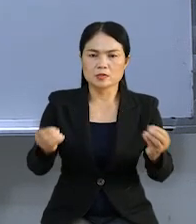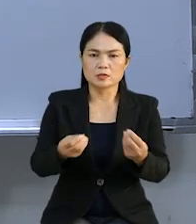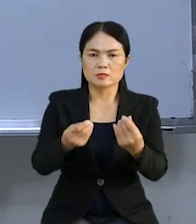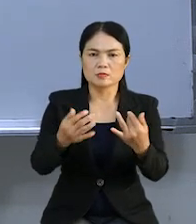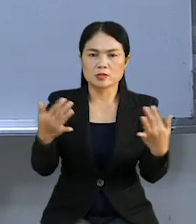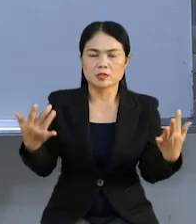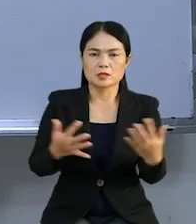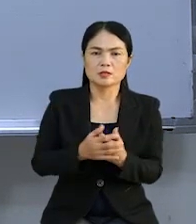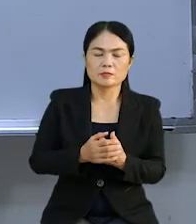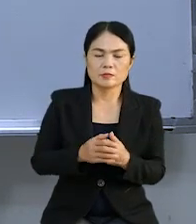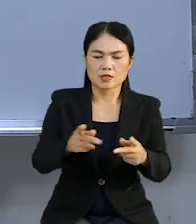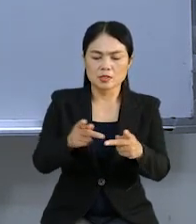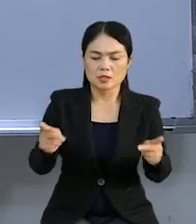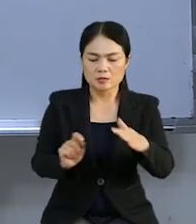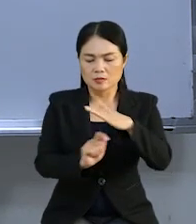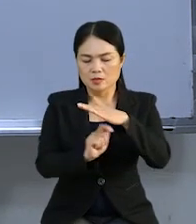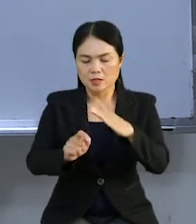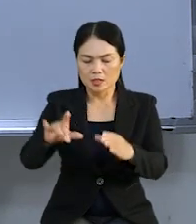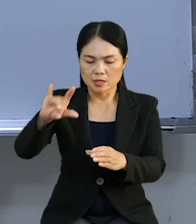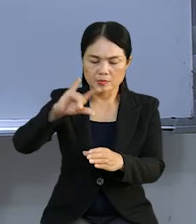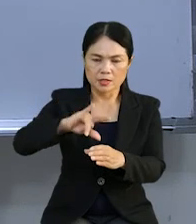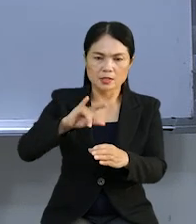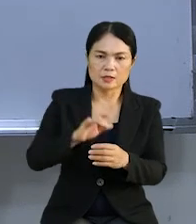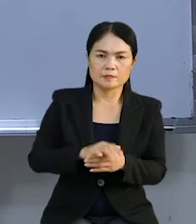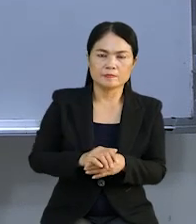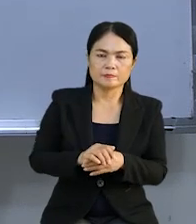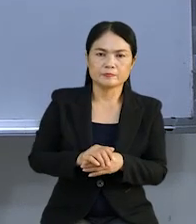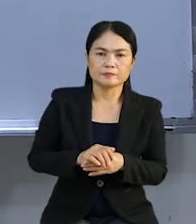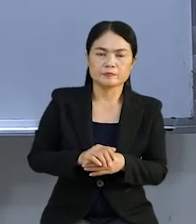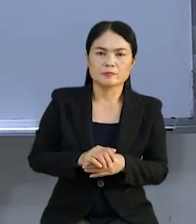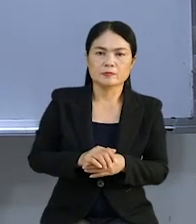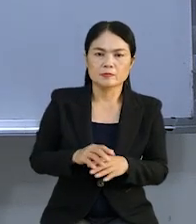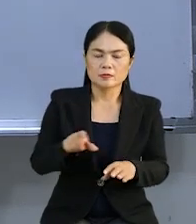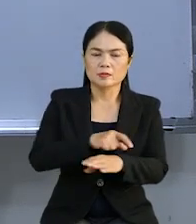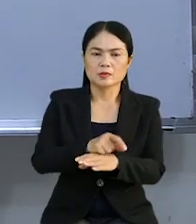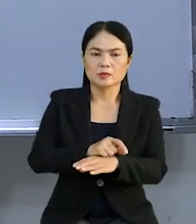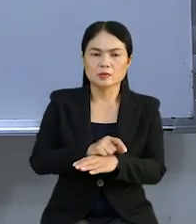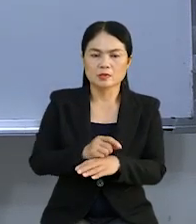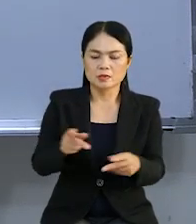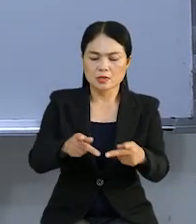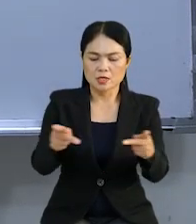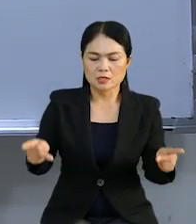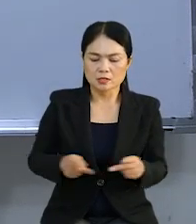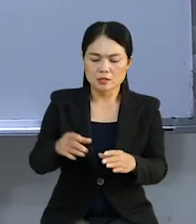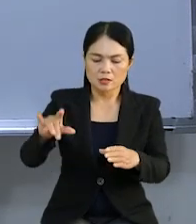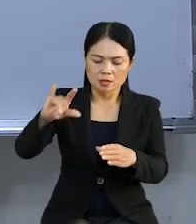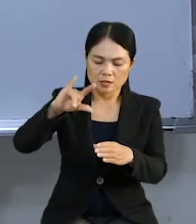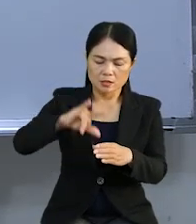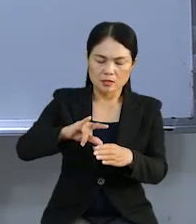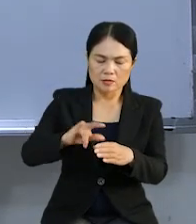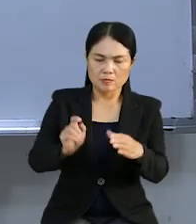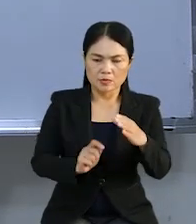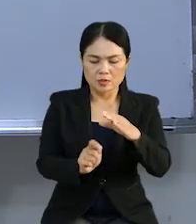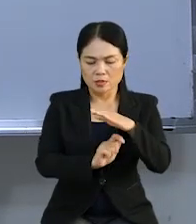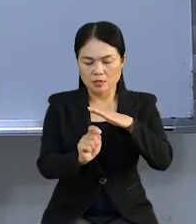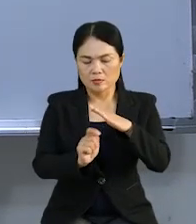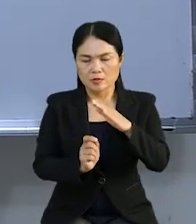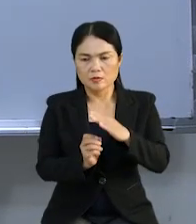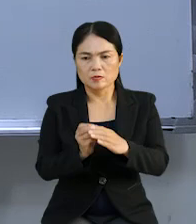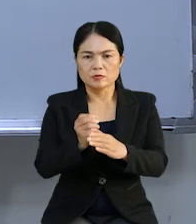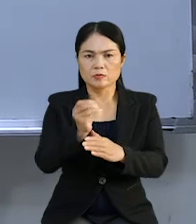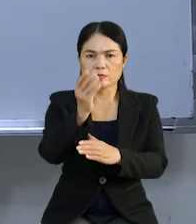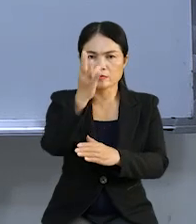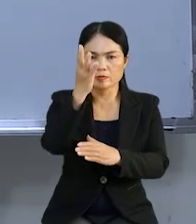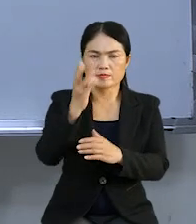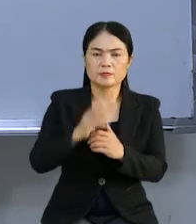ราระหดมาดอกกลายได้มีนรายเปล่งการนะหายขณะดอกกลายได้มีนรายเปล่งการคือรายเปล่งการบังลางมาเลือมาอ๋อนะ